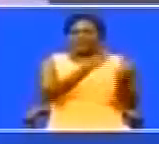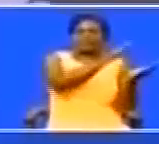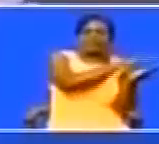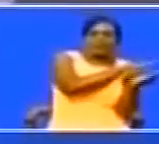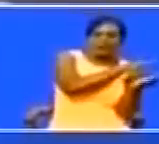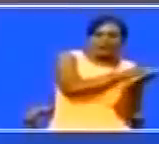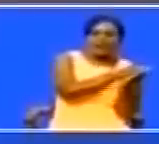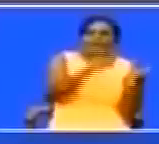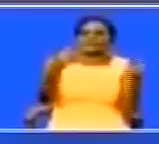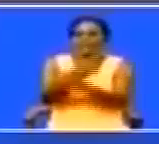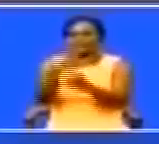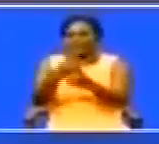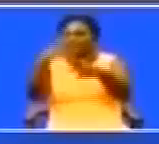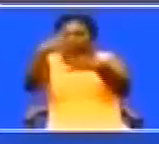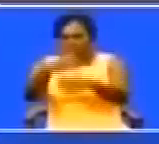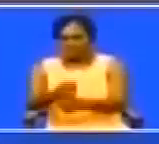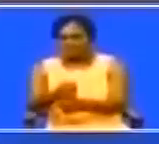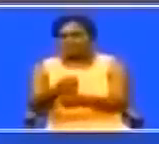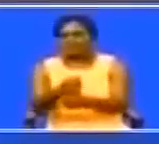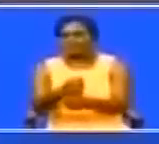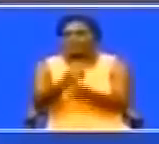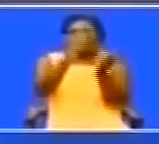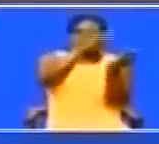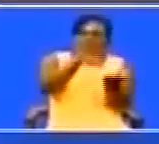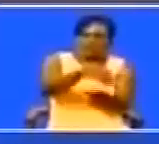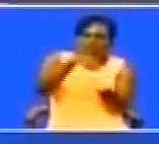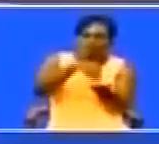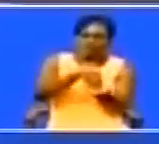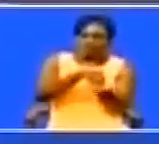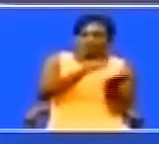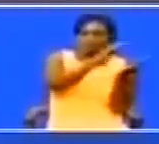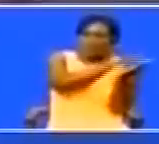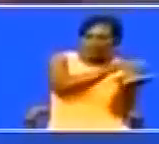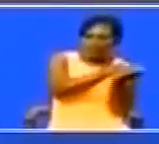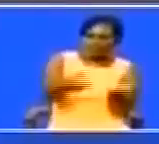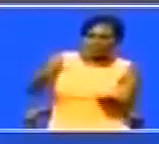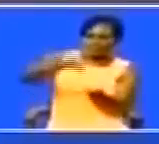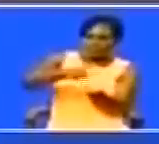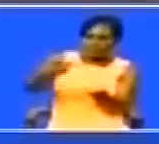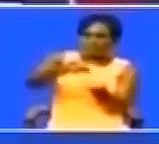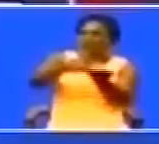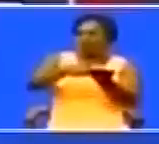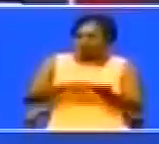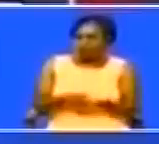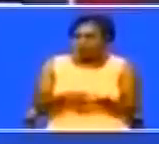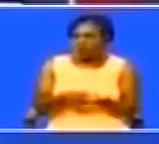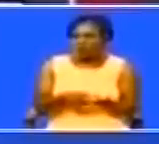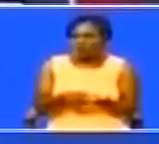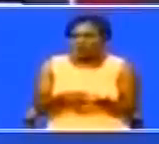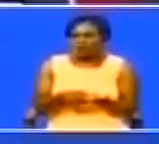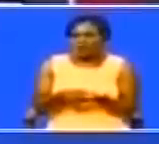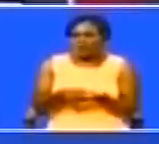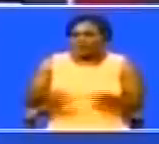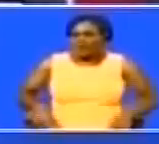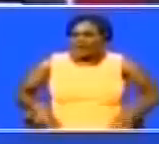na taasisi nyinginezo za kifedha, huku benki kuu ya taifa ikionekana kuongeza ada ya kuchukua mkopo. Inflation has